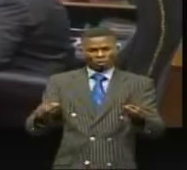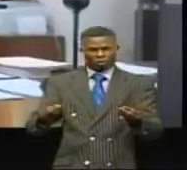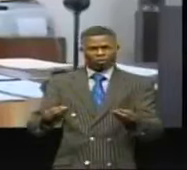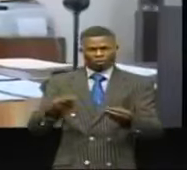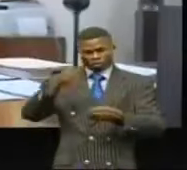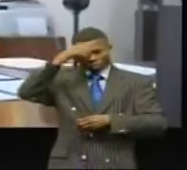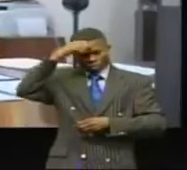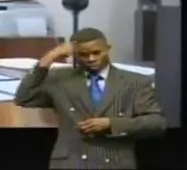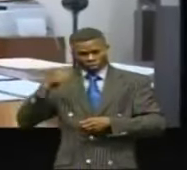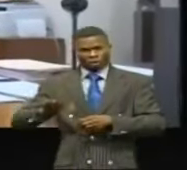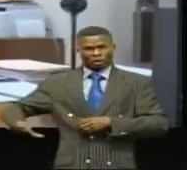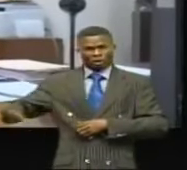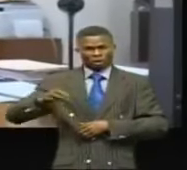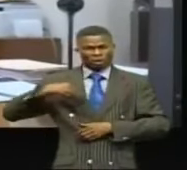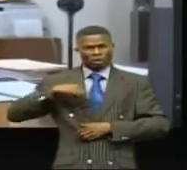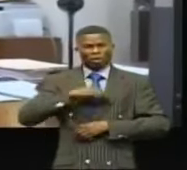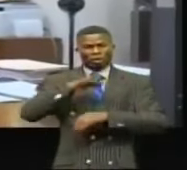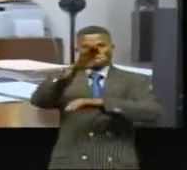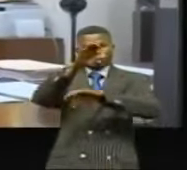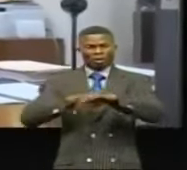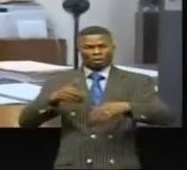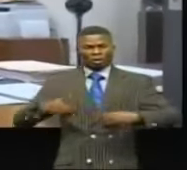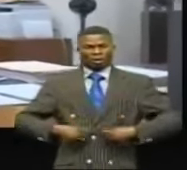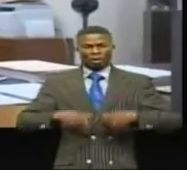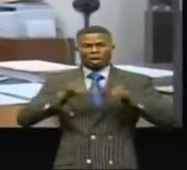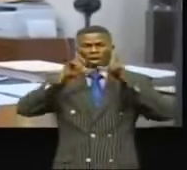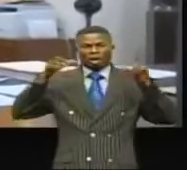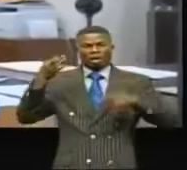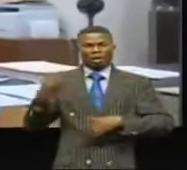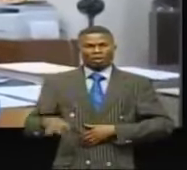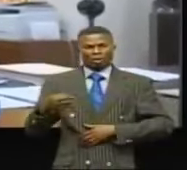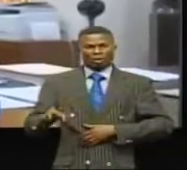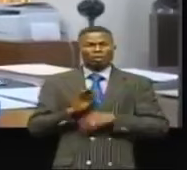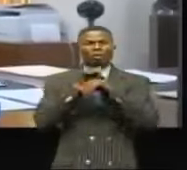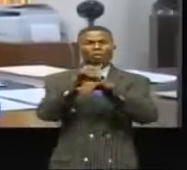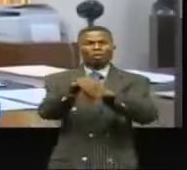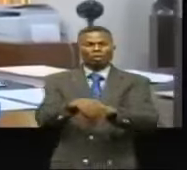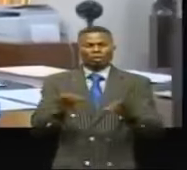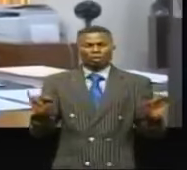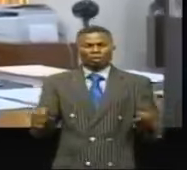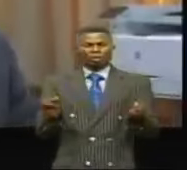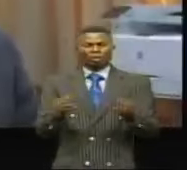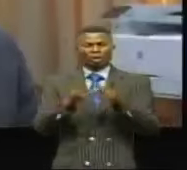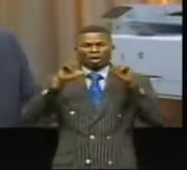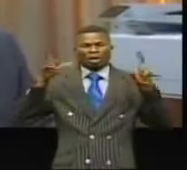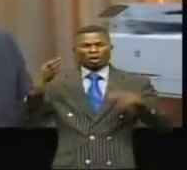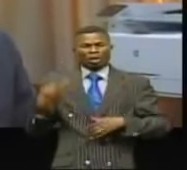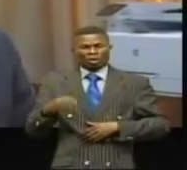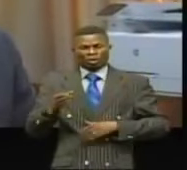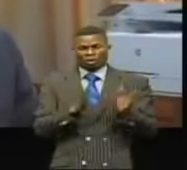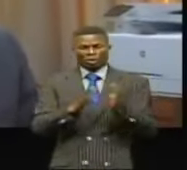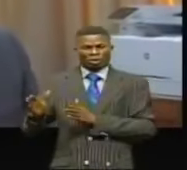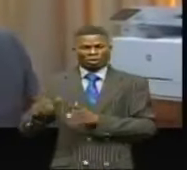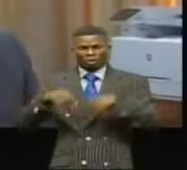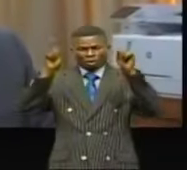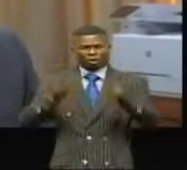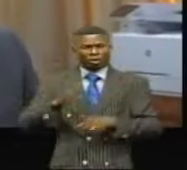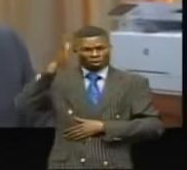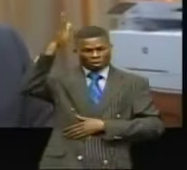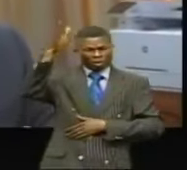les États membres avant d'inviter les jeunes de pays francophones de venir participer au jeu de la francophonie prévu l'année prochaine